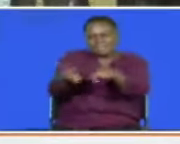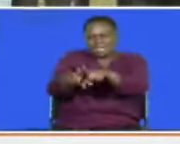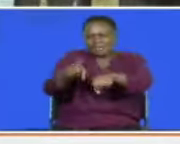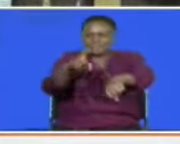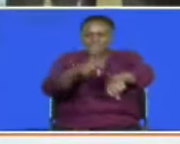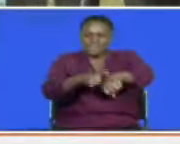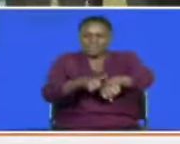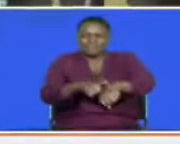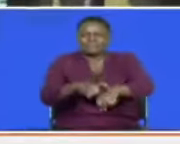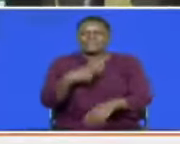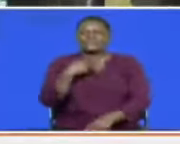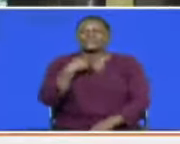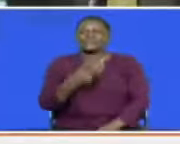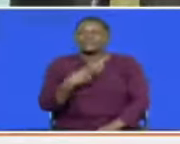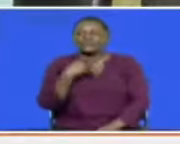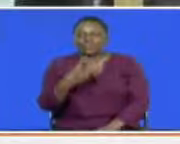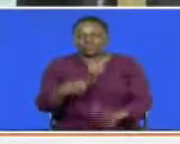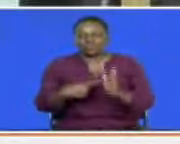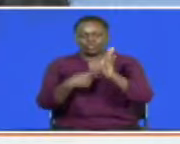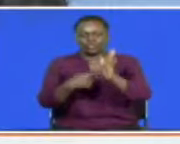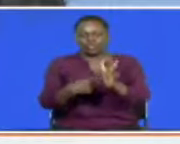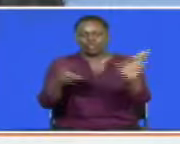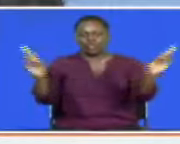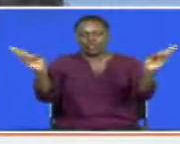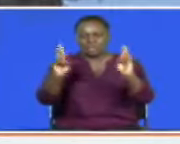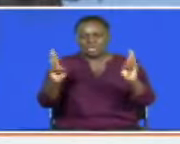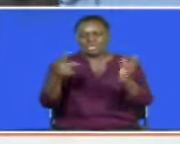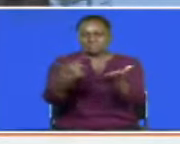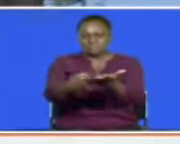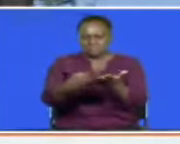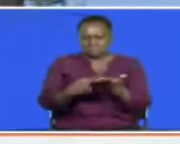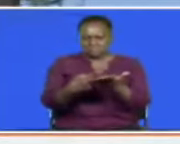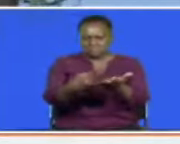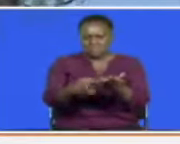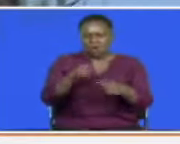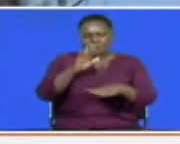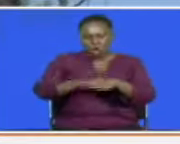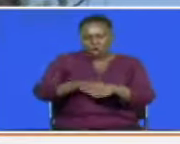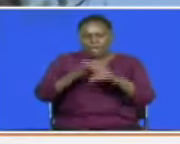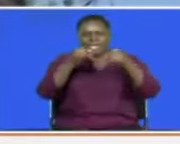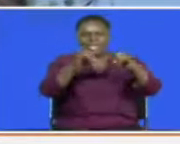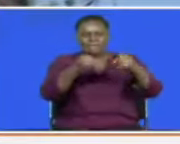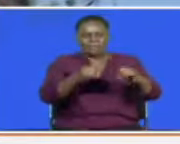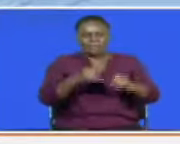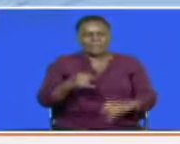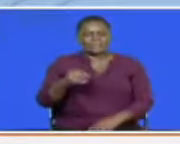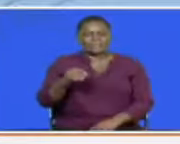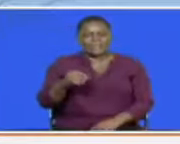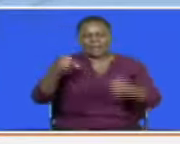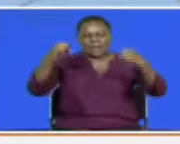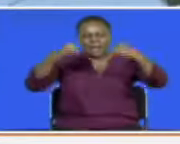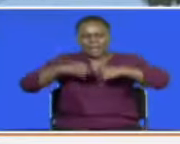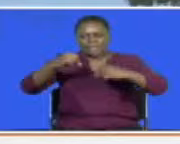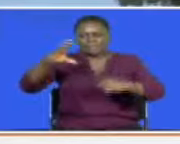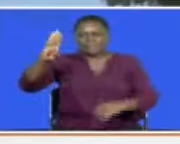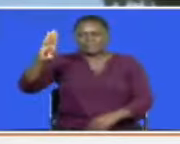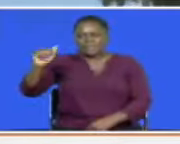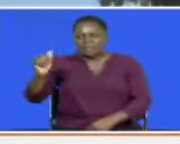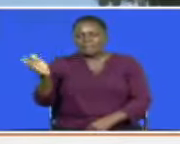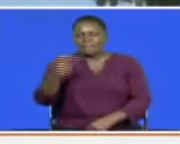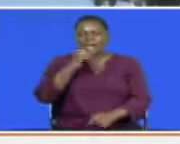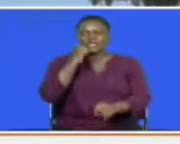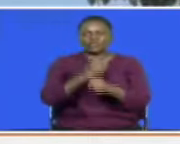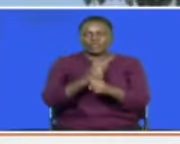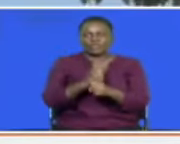huo huo, muungano umeonyesha utayari wa kujadiliana kuhusu utekelezaji wa awamu ya makubaliano ya kurejea